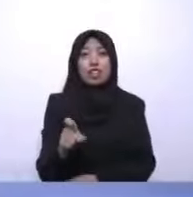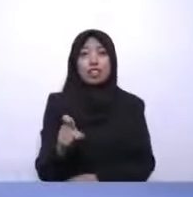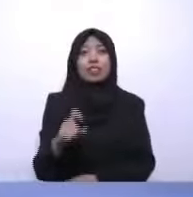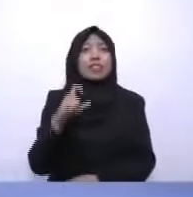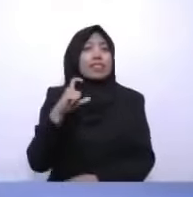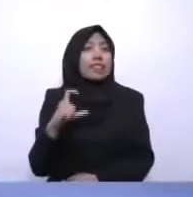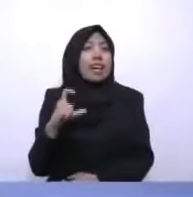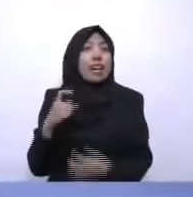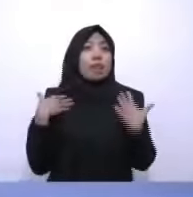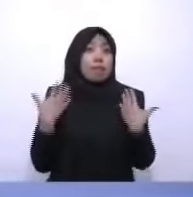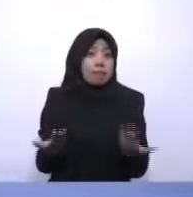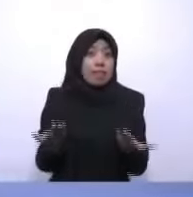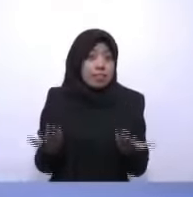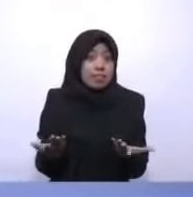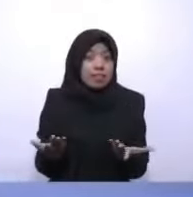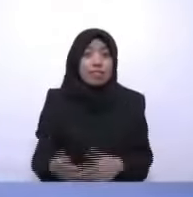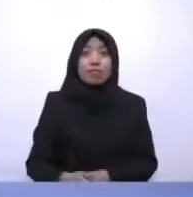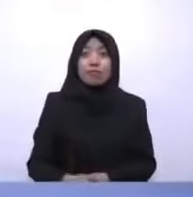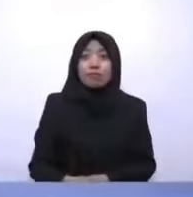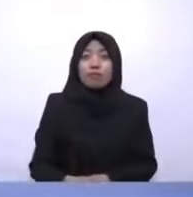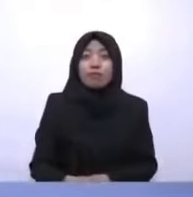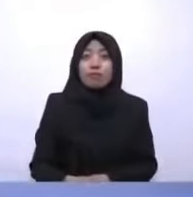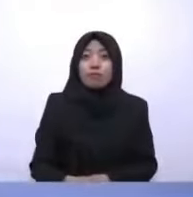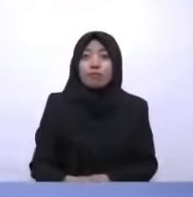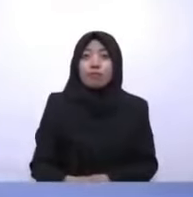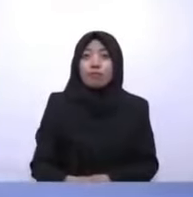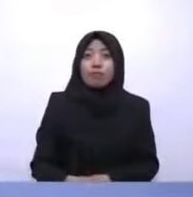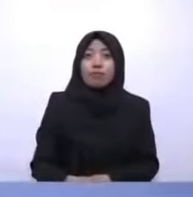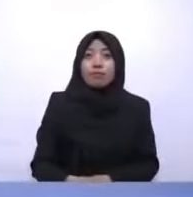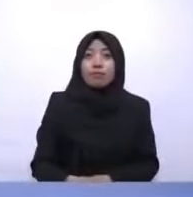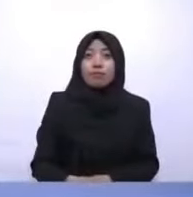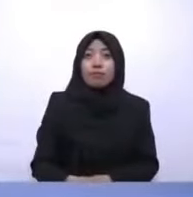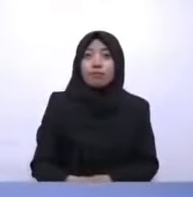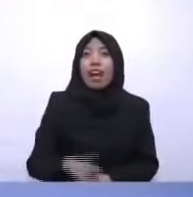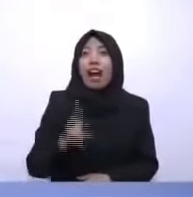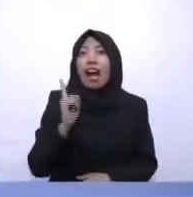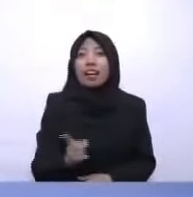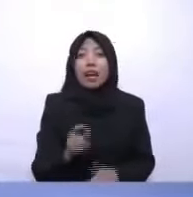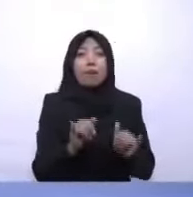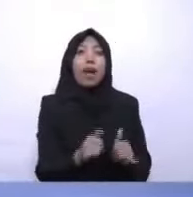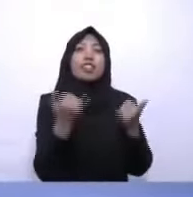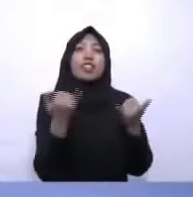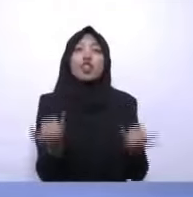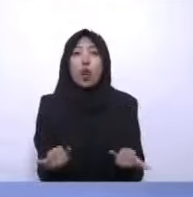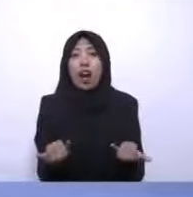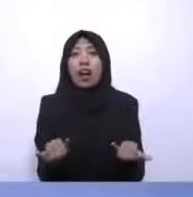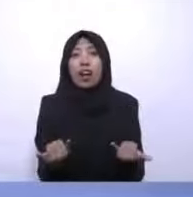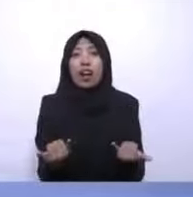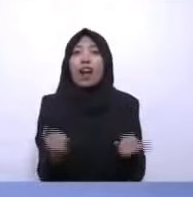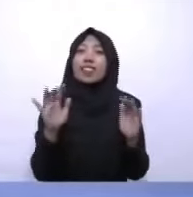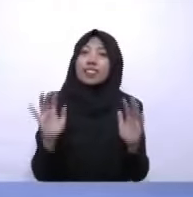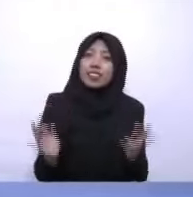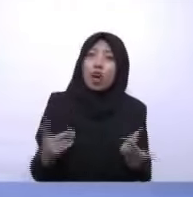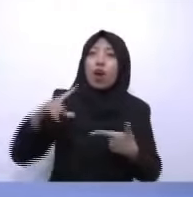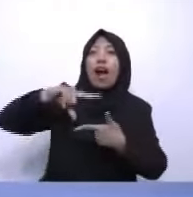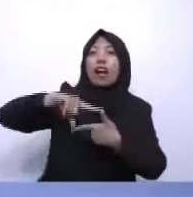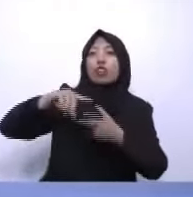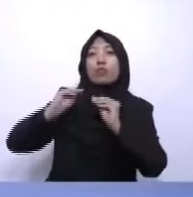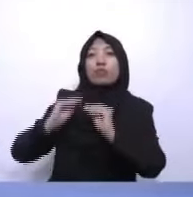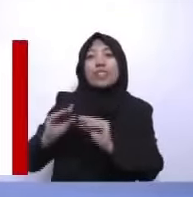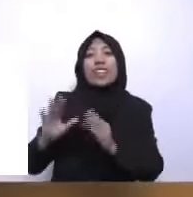apa? Dengan adanya beasiswa atau kartu